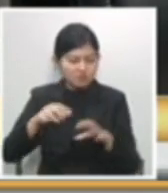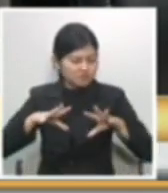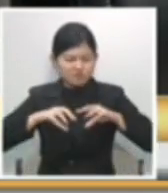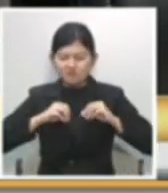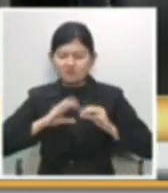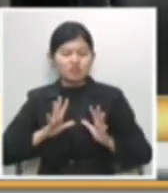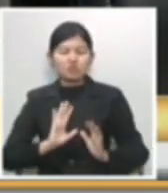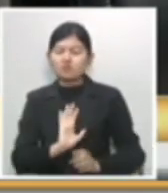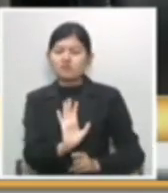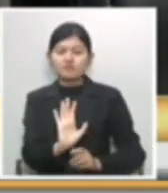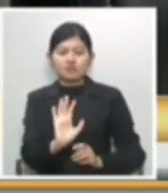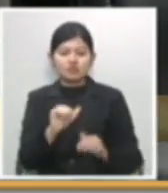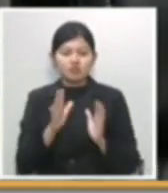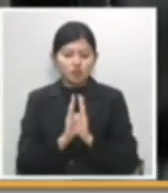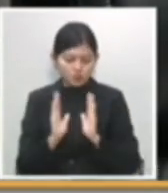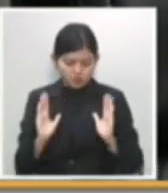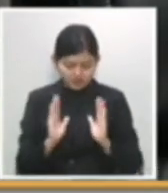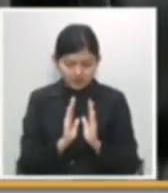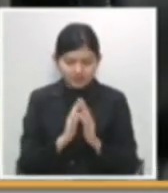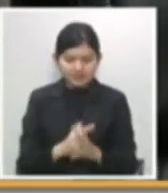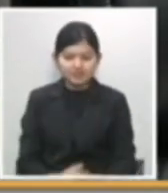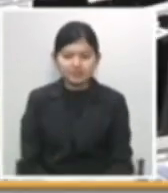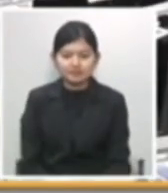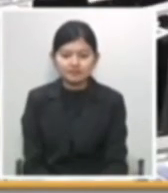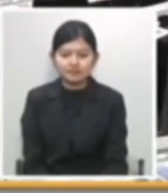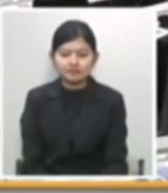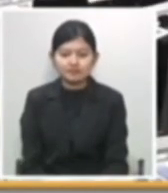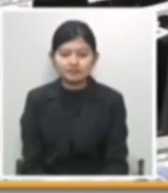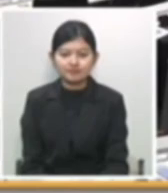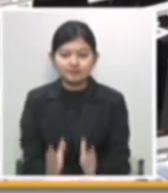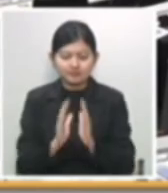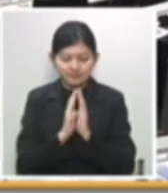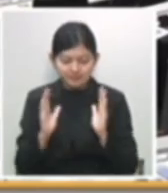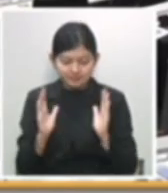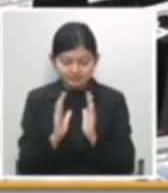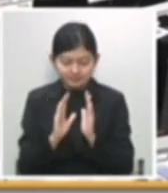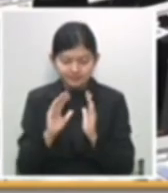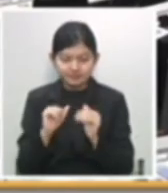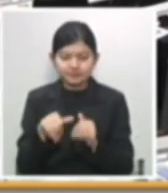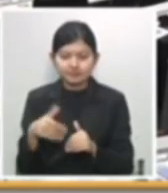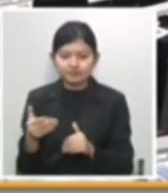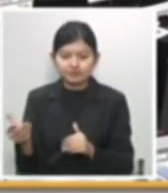2563ได้ค่ะขอบคุณค่ะ ขอบคุณคุณสุภาพรนะครับ